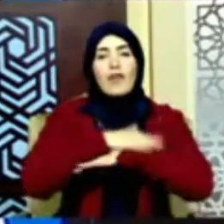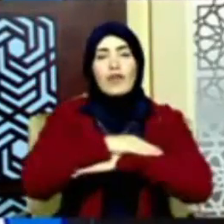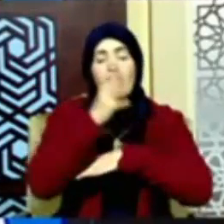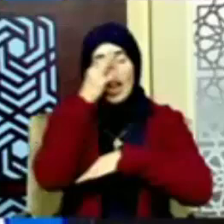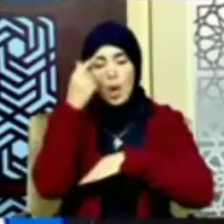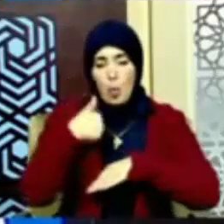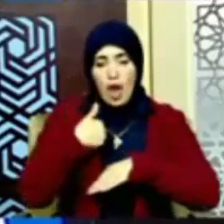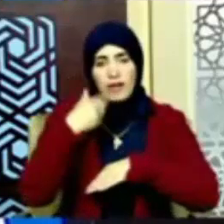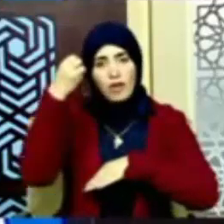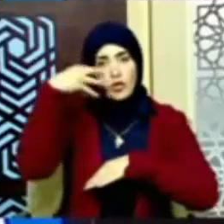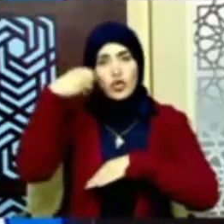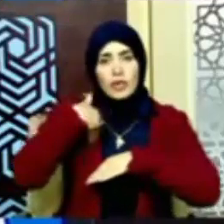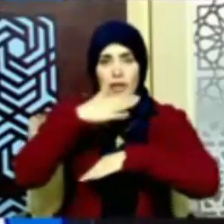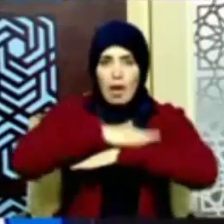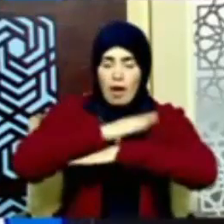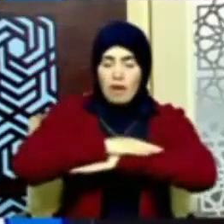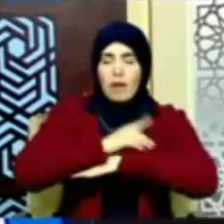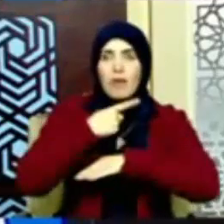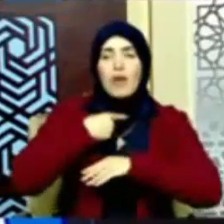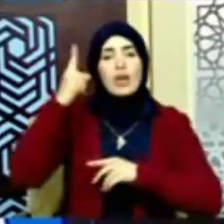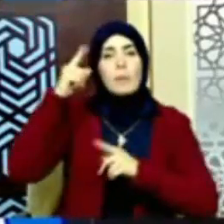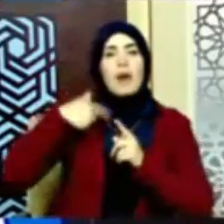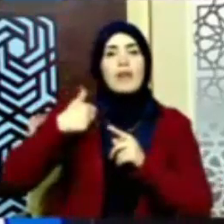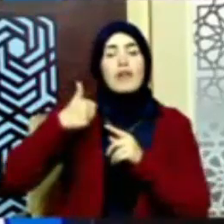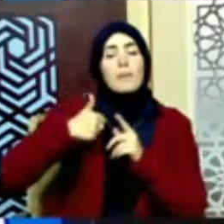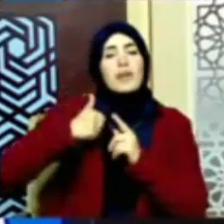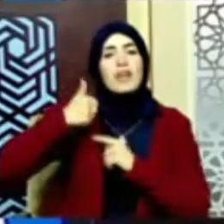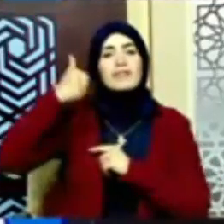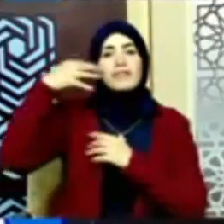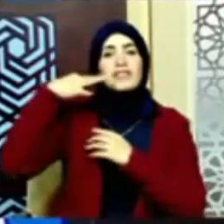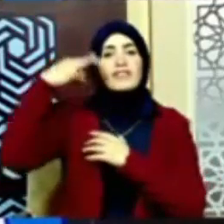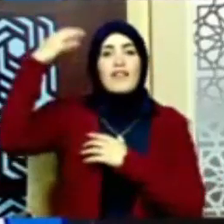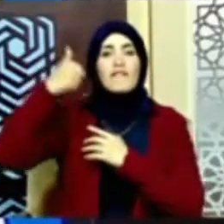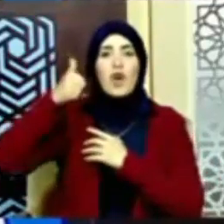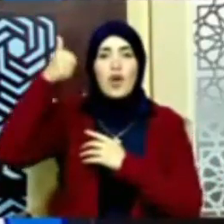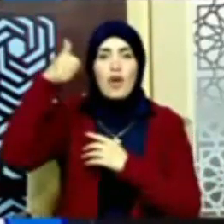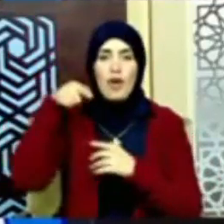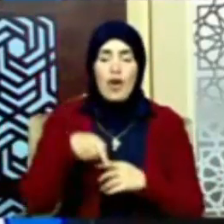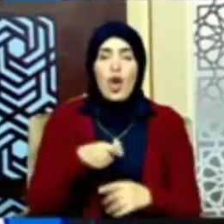محمودة فقد اصطفاك مقسم الأرزاق.